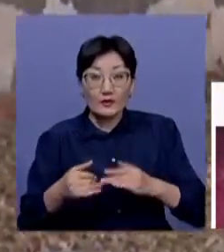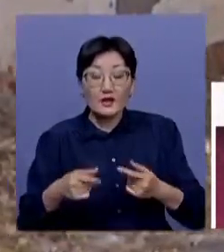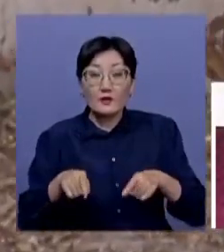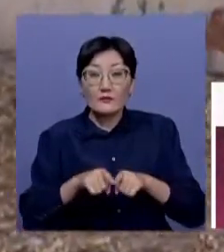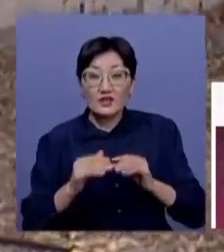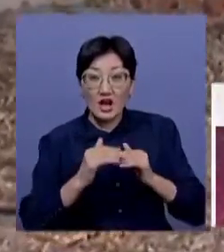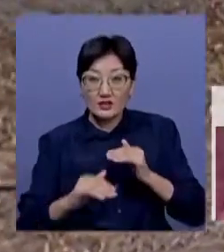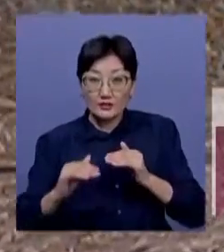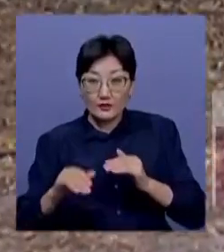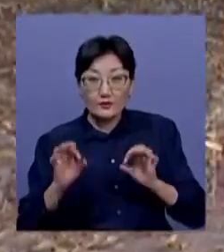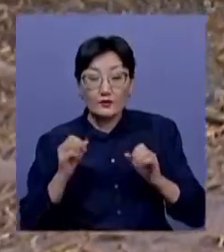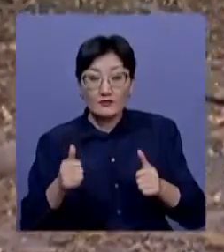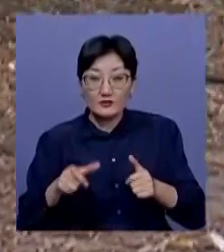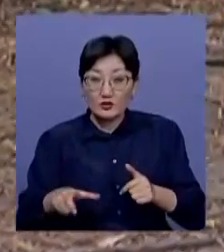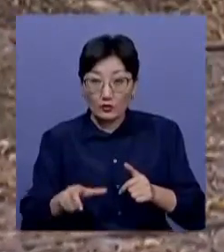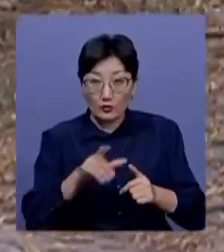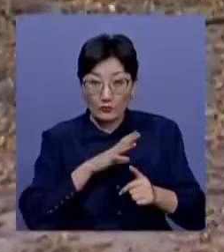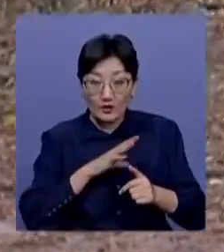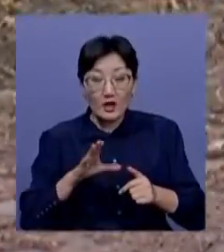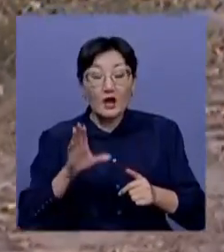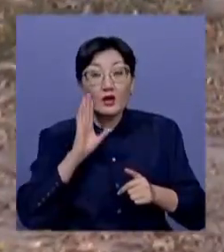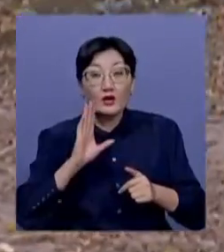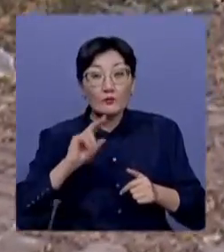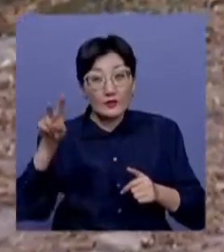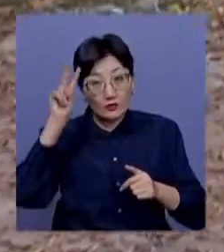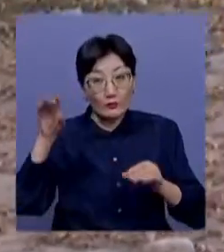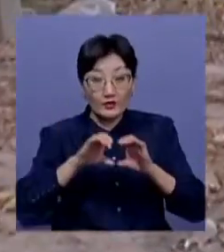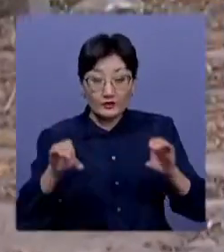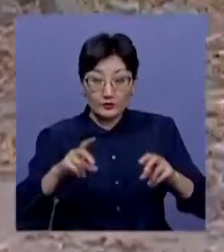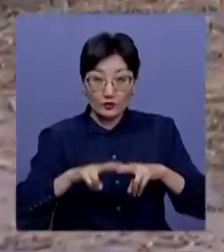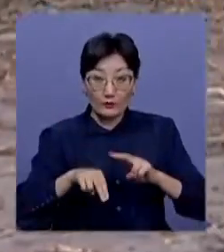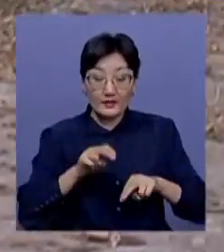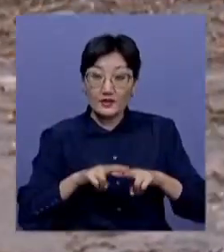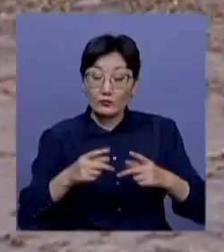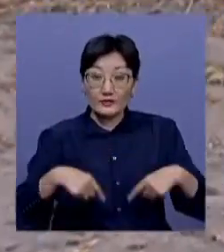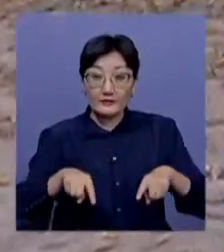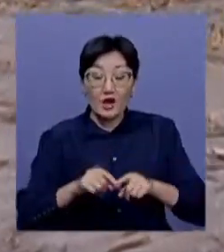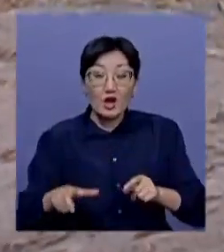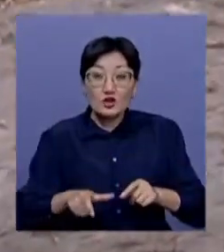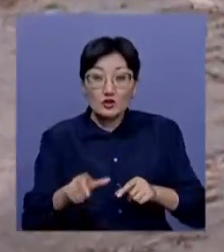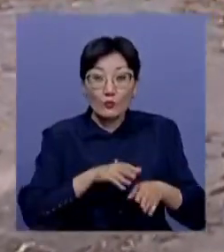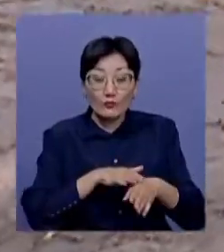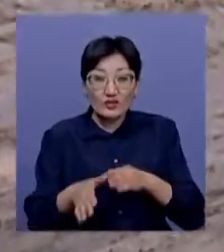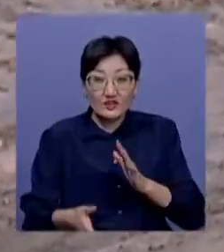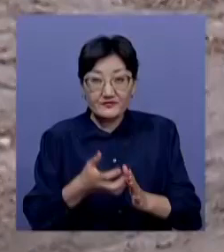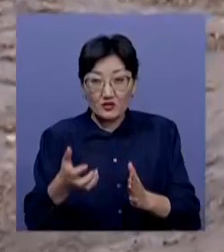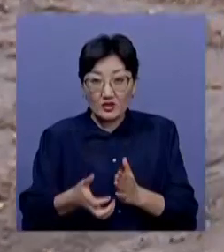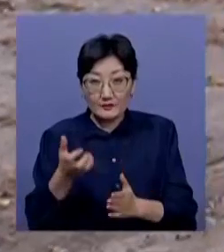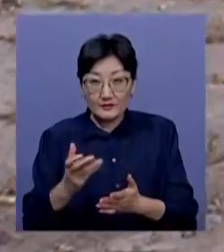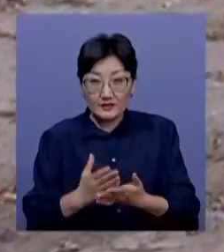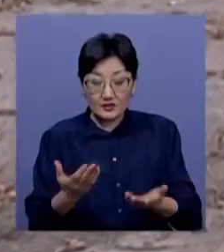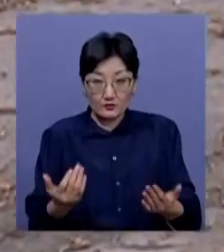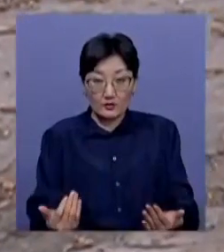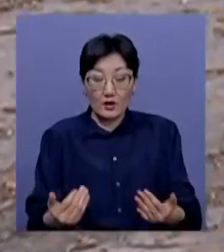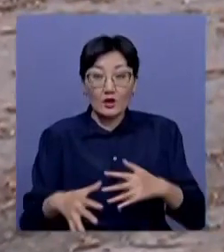жағдайдағы асфальт болған. Кәріз жүйесі мен су құбырларын орнатамыз деген мердігерлік компания жолды түгелдей қопарып тастаған. Енді